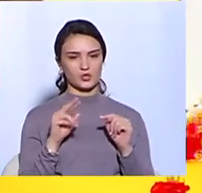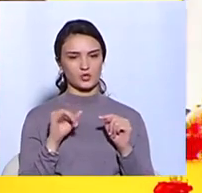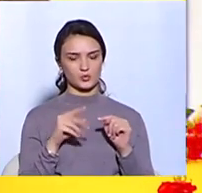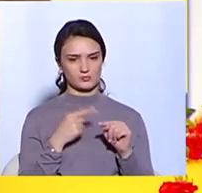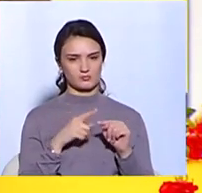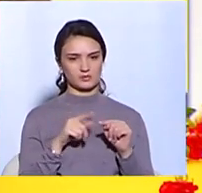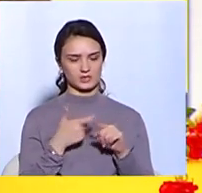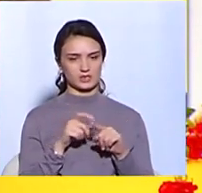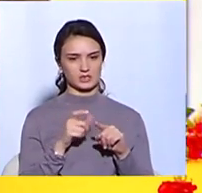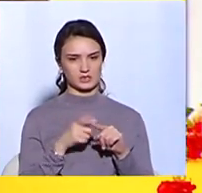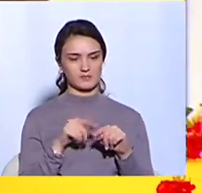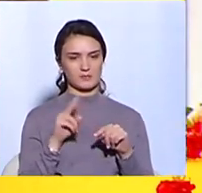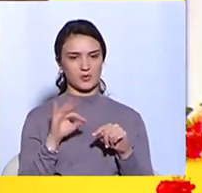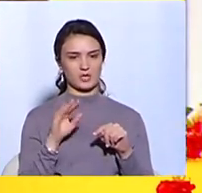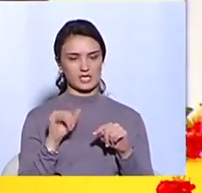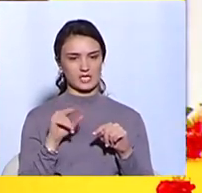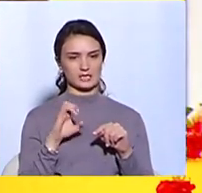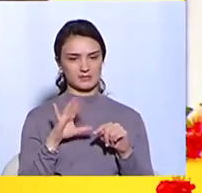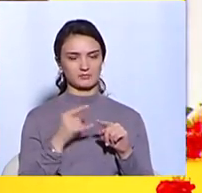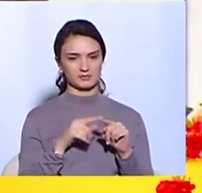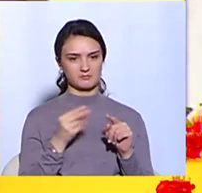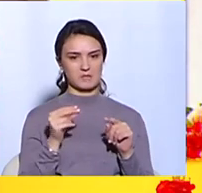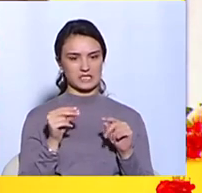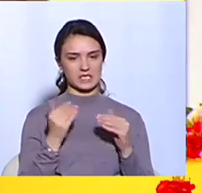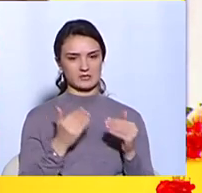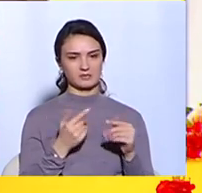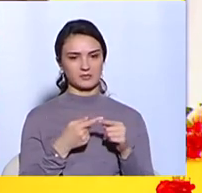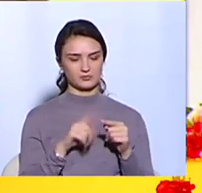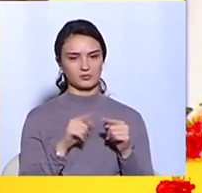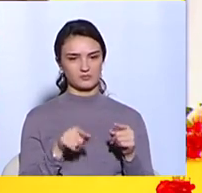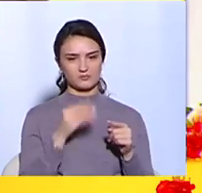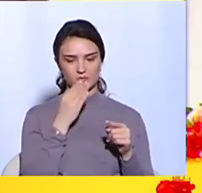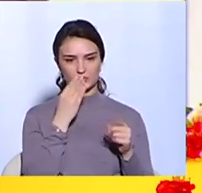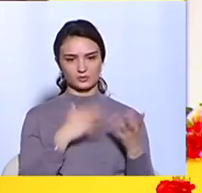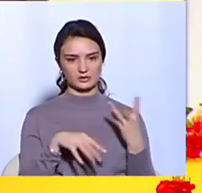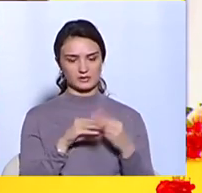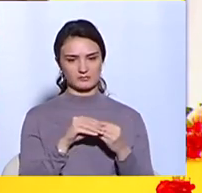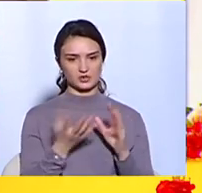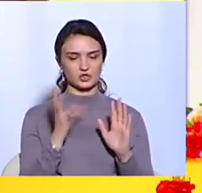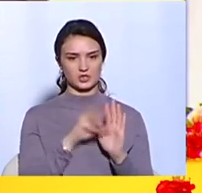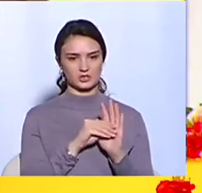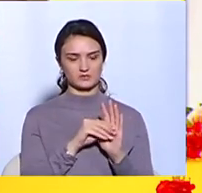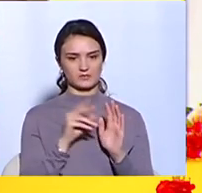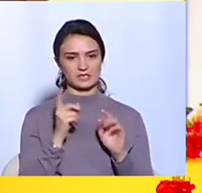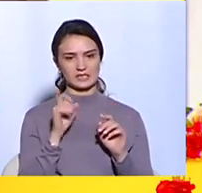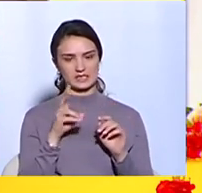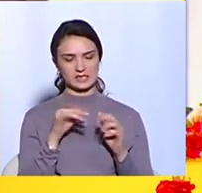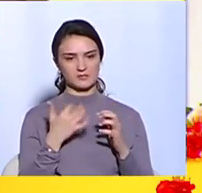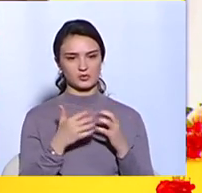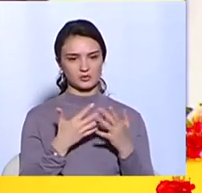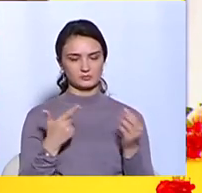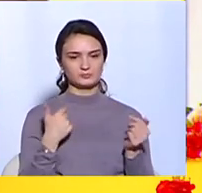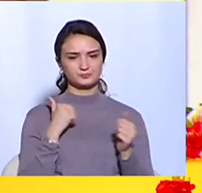მჟავა განსაკუთრებით ფოლატები, ანუ ფოლიუმის მჟავას მარილები. ამიტომ აი ამ პროდუქტების რაციონში ჩართვა, ხილის, ბოსტნეულის,